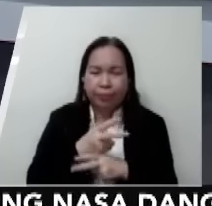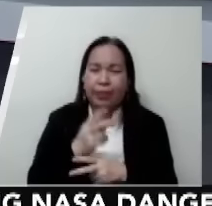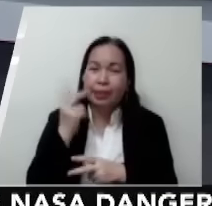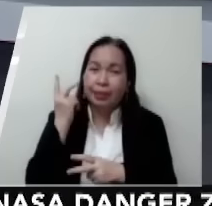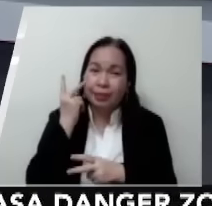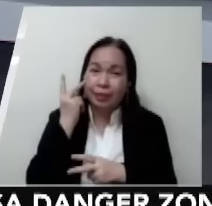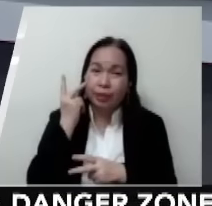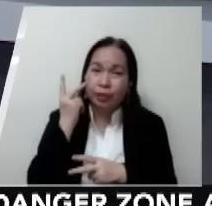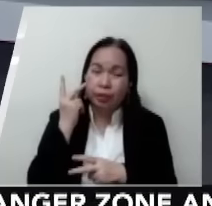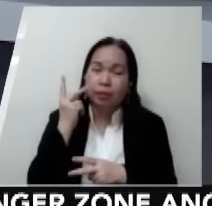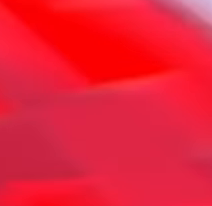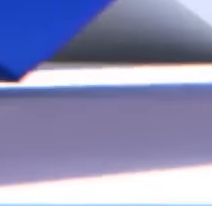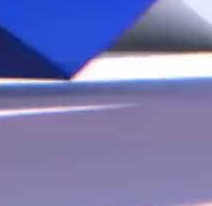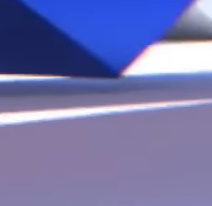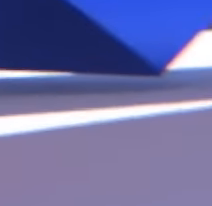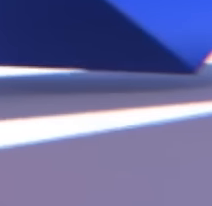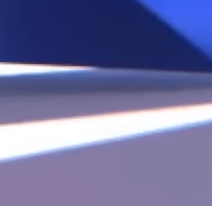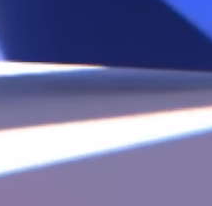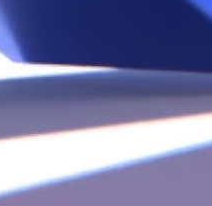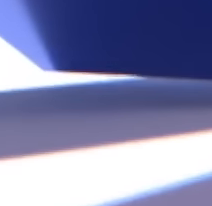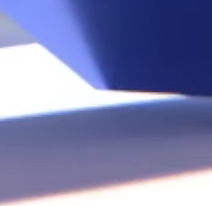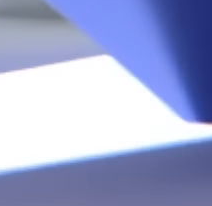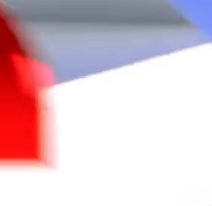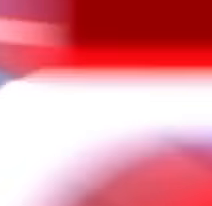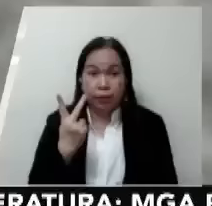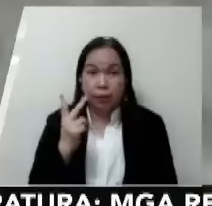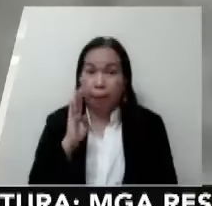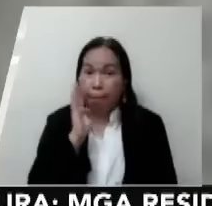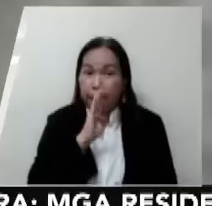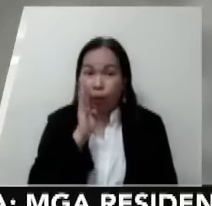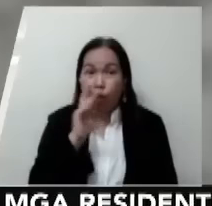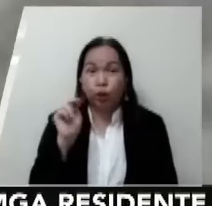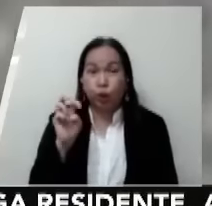Regional TV Balitang Bicolandia.